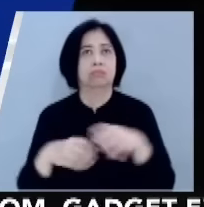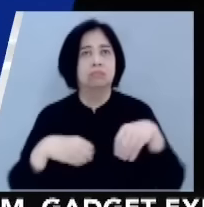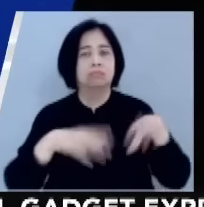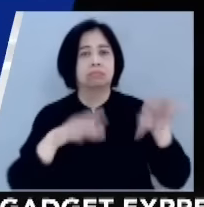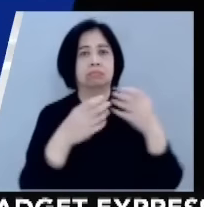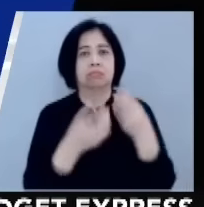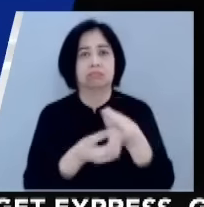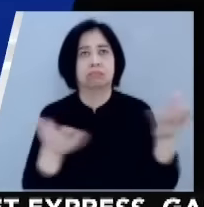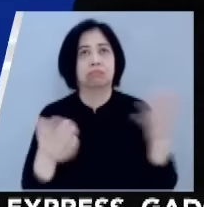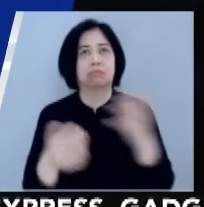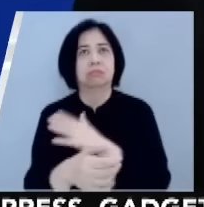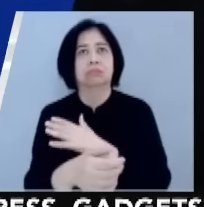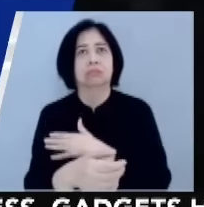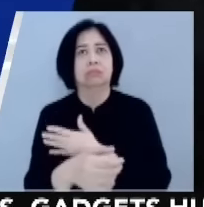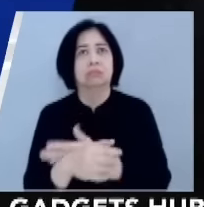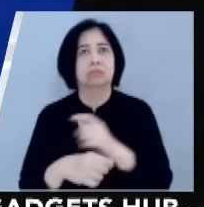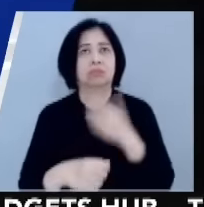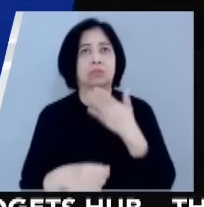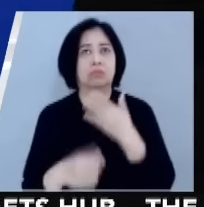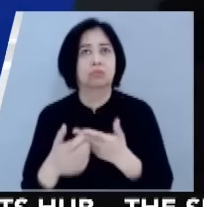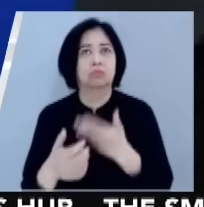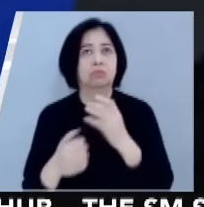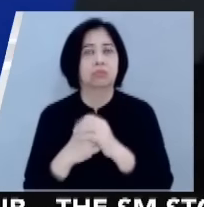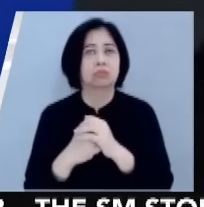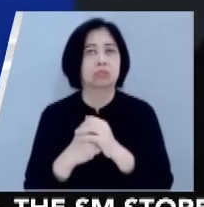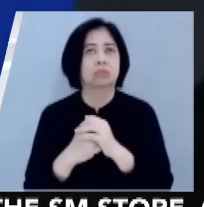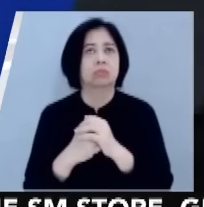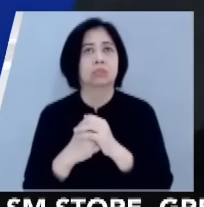Total, madako raman sila.